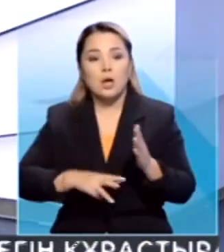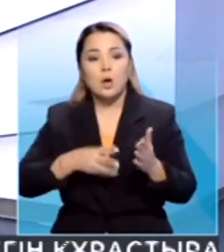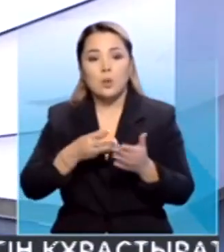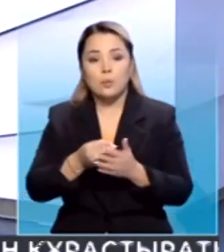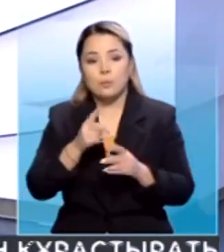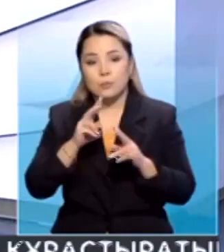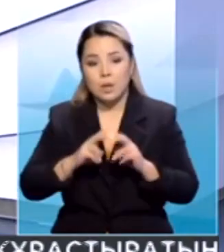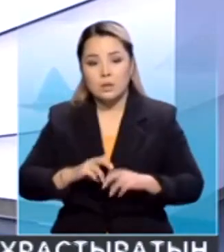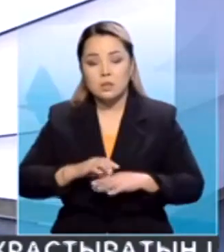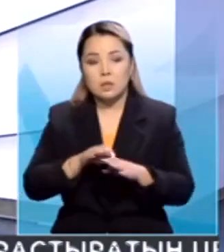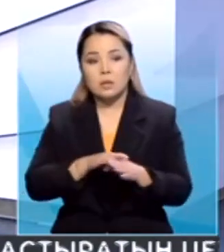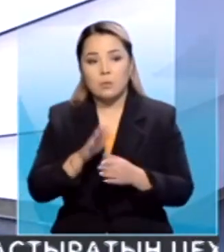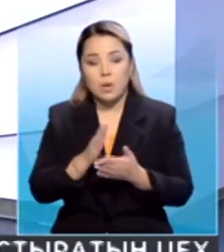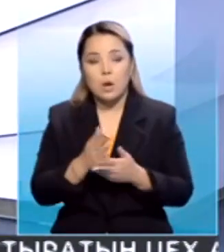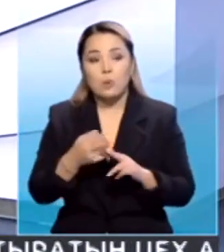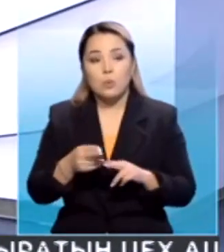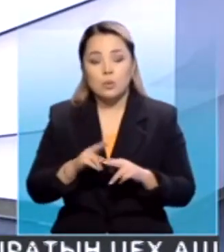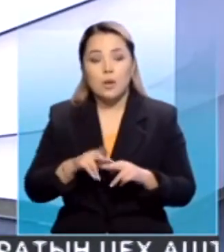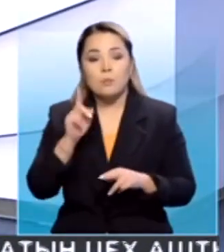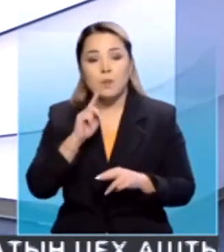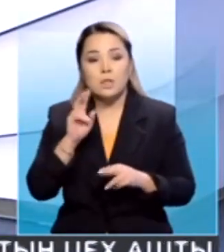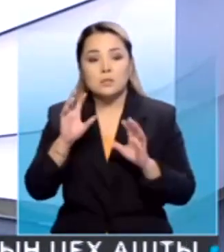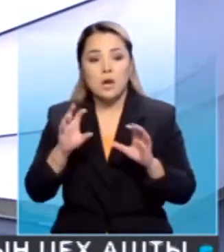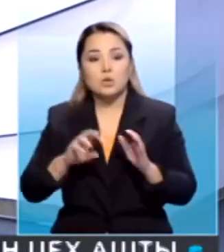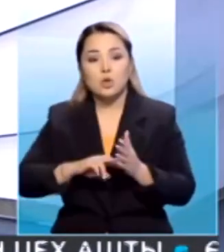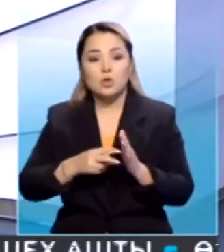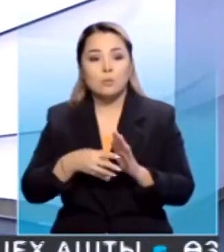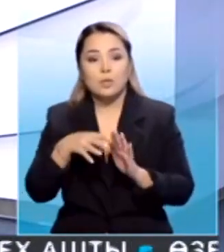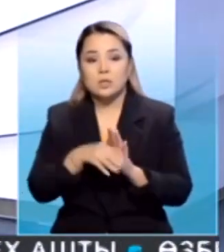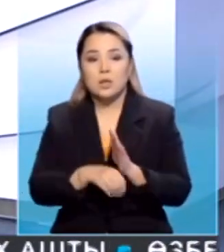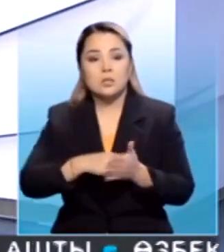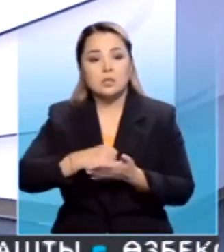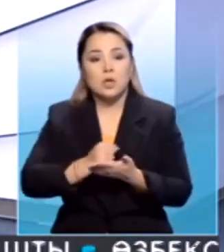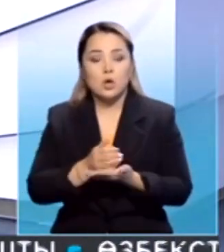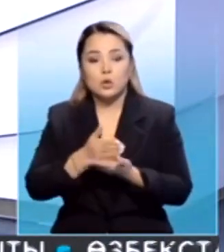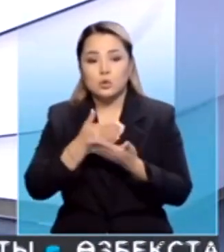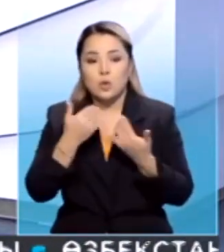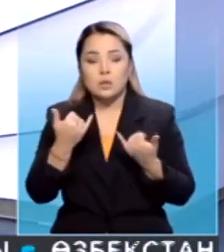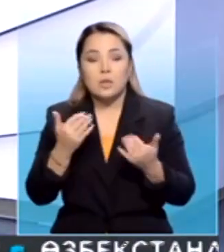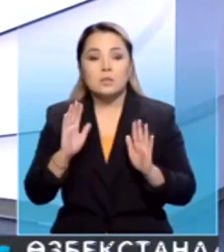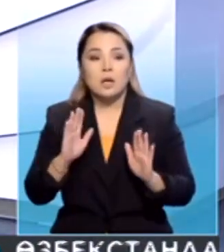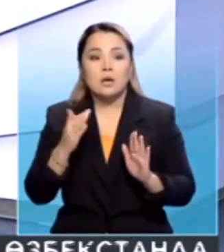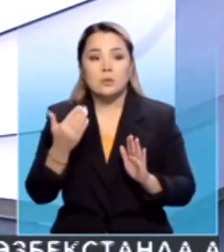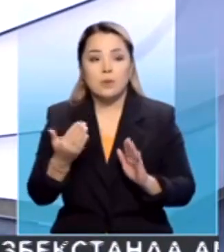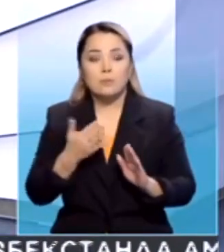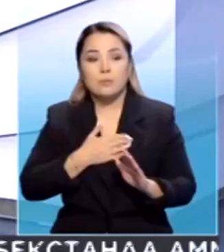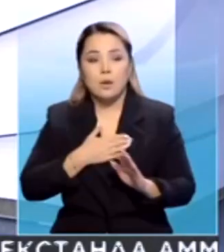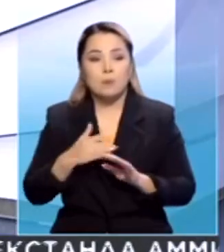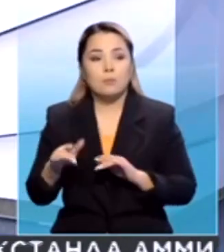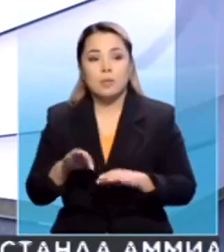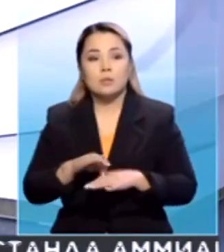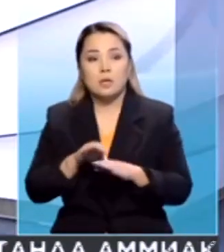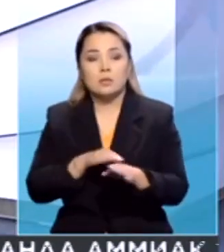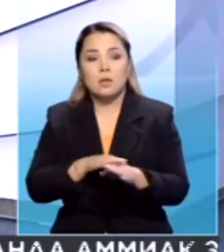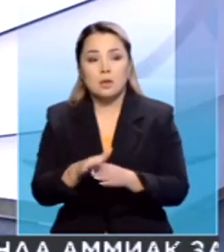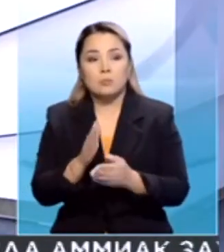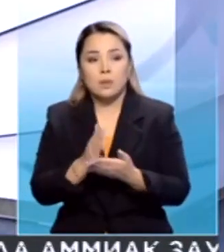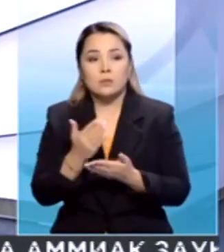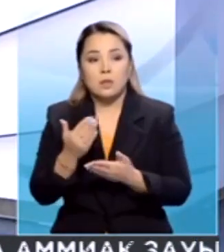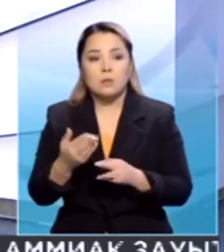салуды қарастырып отырмыз, бірақ бұл әлі заң жобасына енгізілген жоқ. Бұл тек қана біз процедурасын өтіп отырмыз.